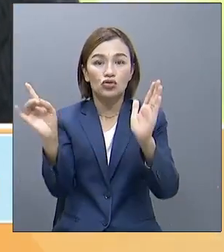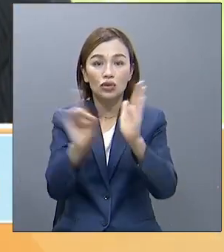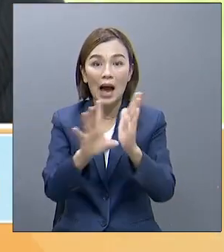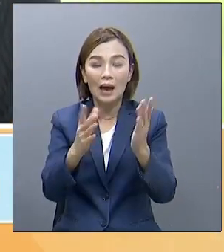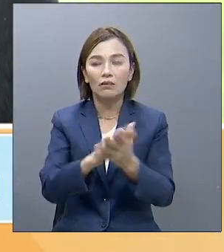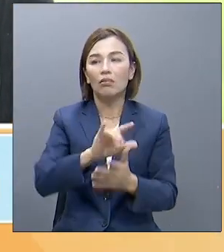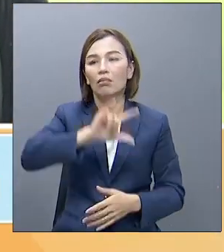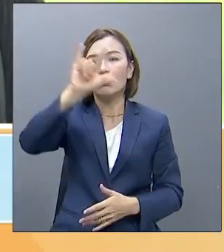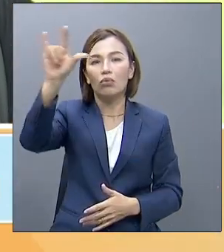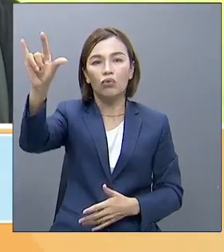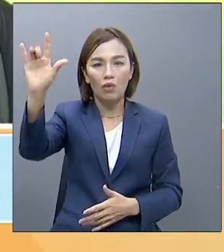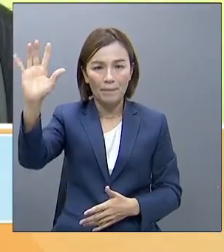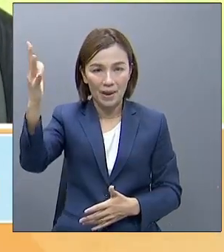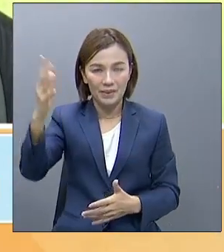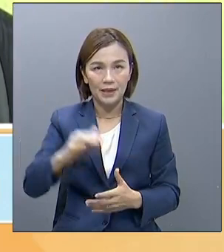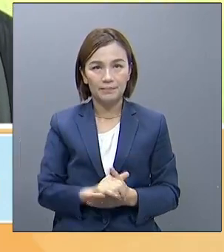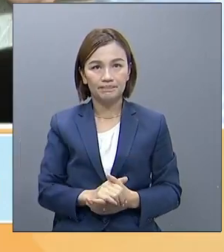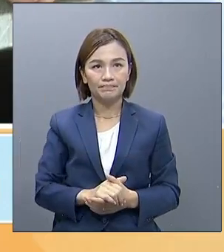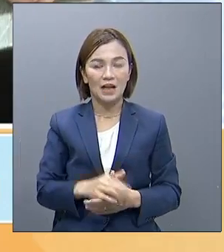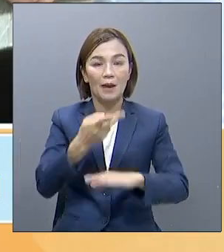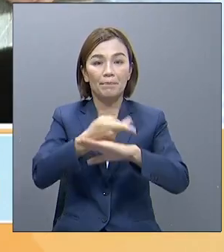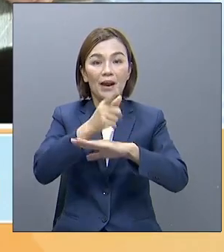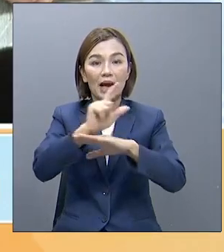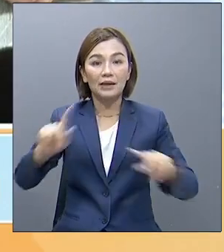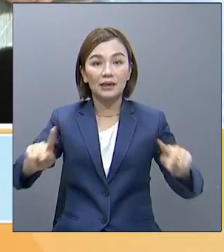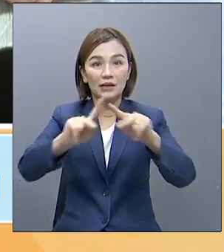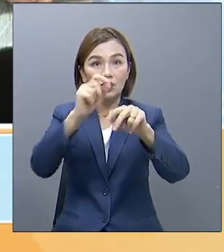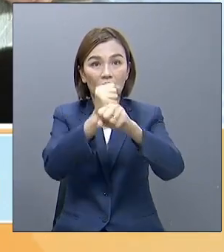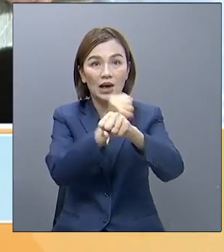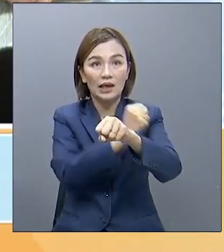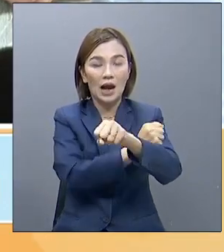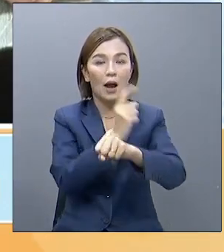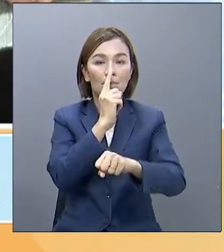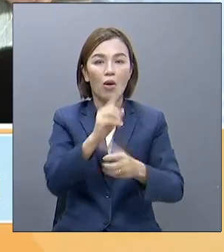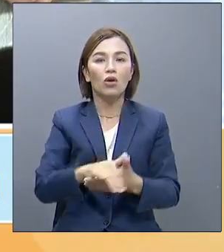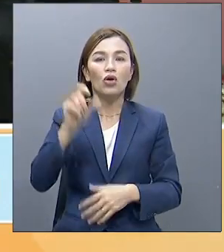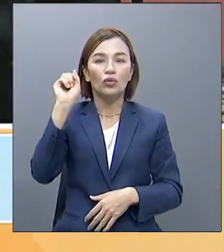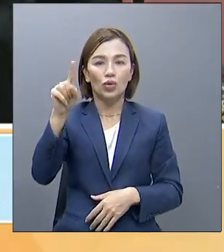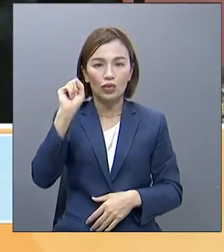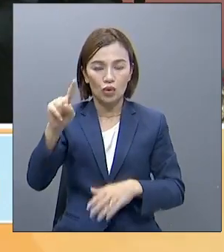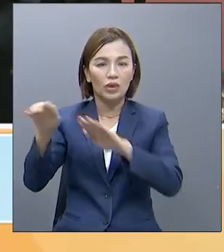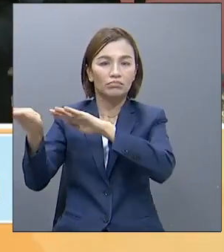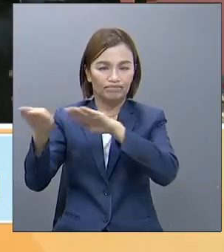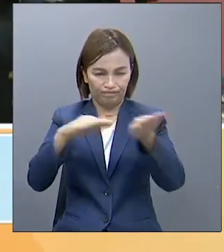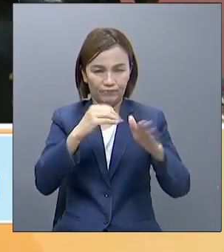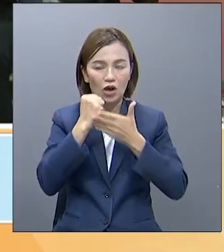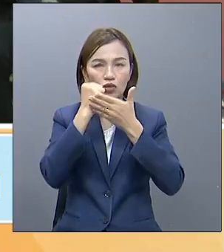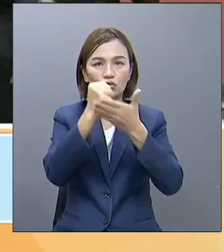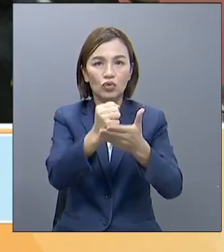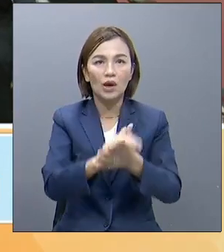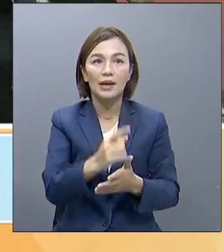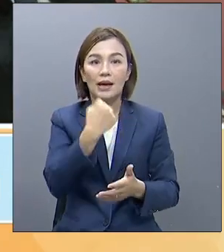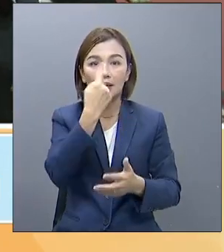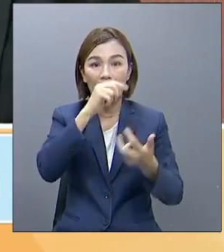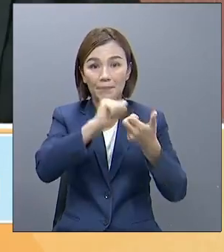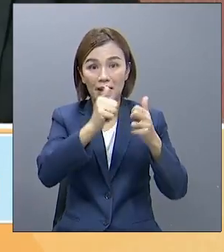ดินทางค่ะเรื่องนี้ทางปลัดกระทรวงแรงงานเน้นย้ำนะคะว่าจะต้องให้การช่วยเหลืออย่างเร่งด่วนส่วนแรงงานคนไหนที่เจอกับปัญหา